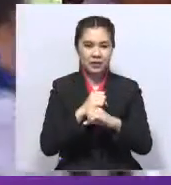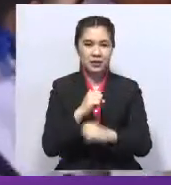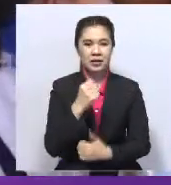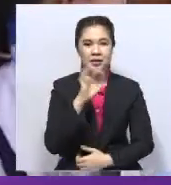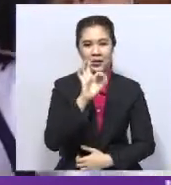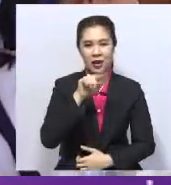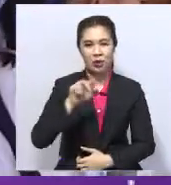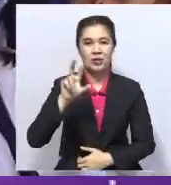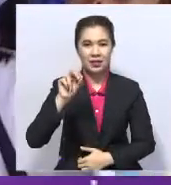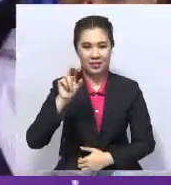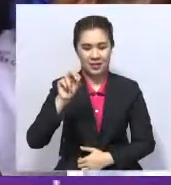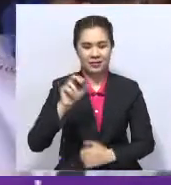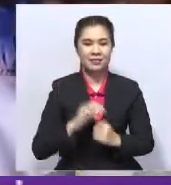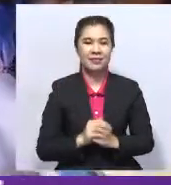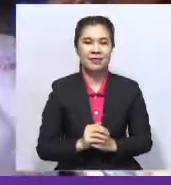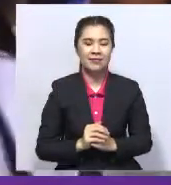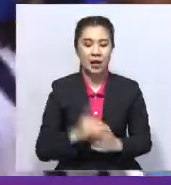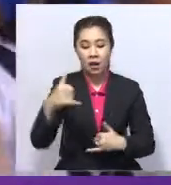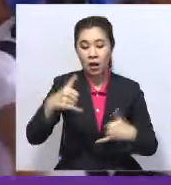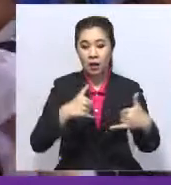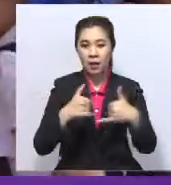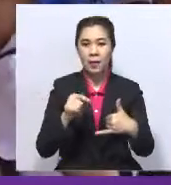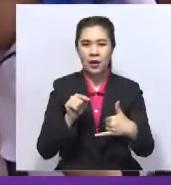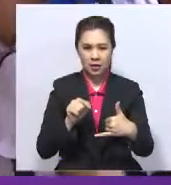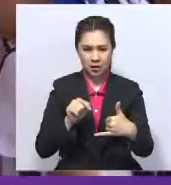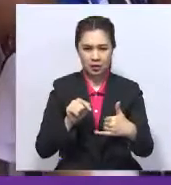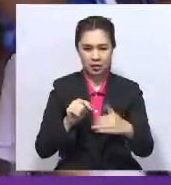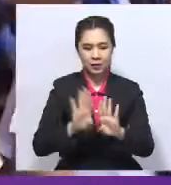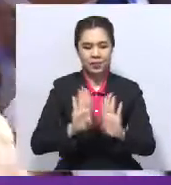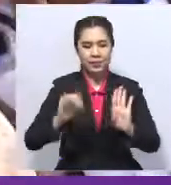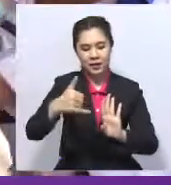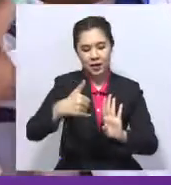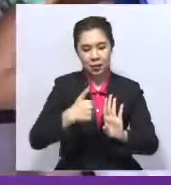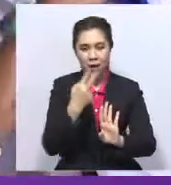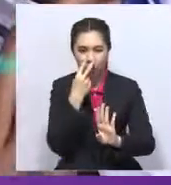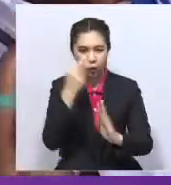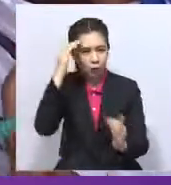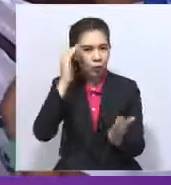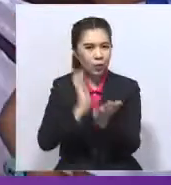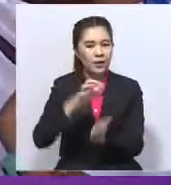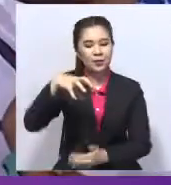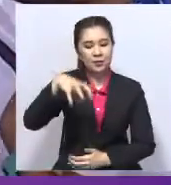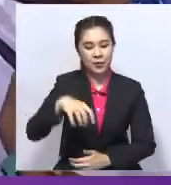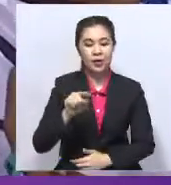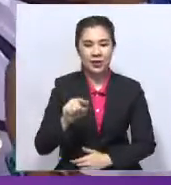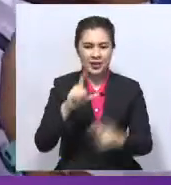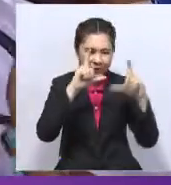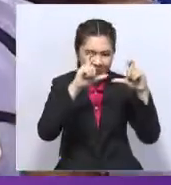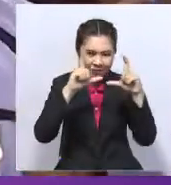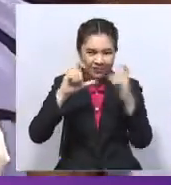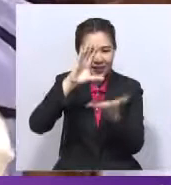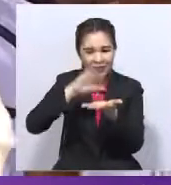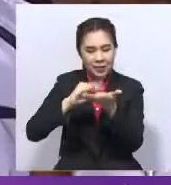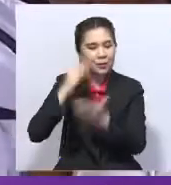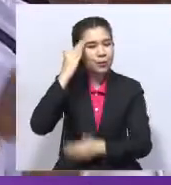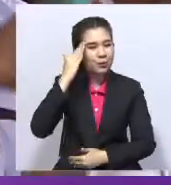21:30 นครับซึ่งคุณผู้ชมที่เดินทางมานะครับก็สามารถเข้ามาเยี่ยมชมโรงพักโบราณแห่งนี้ได้ด้วยถ่ายภาพเป็นที่ระลึกนะครับ